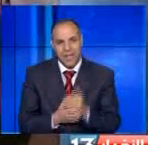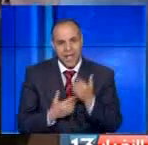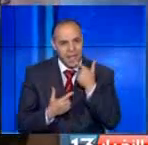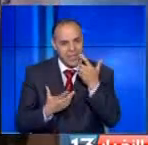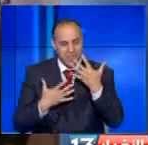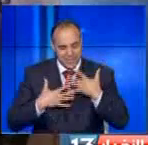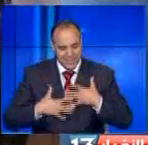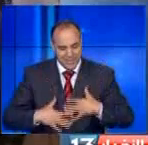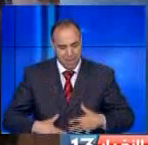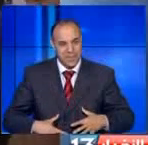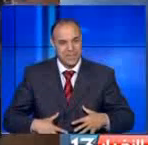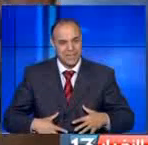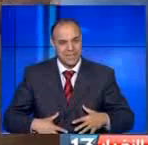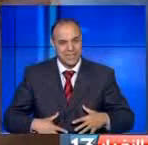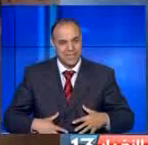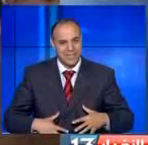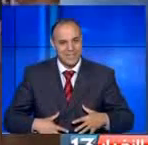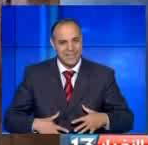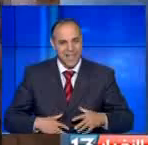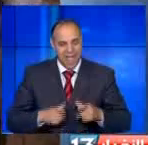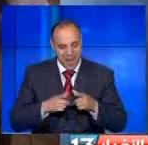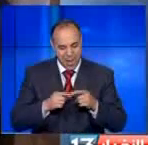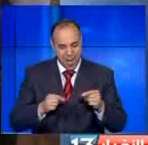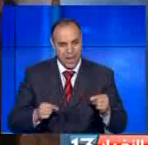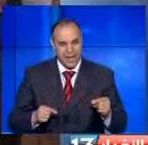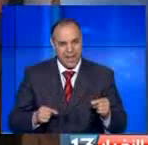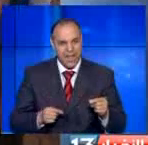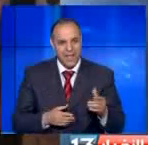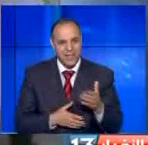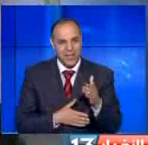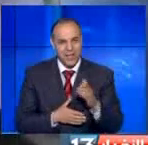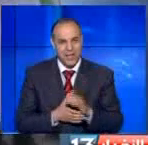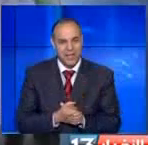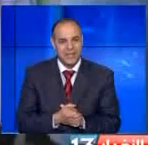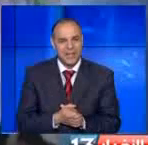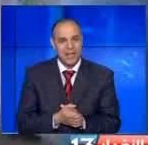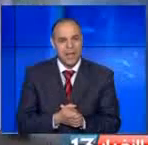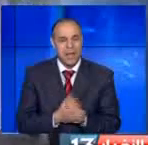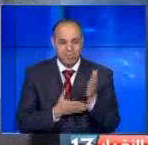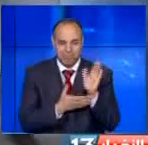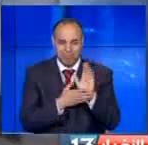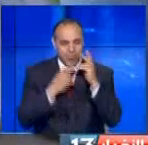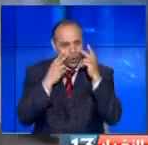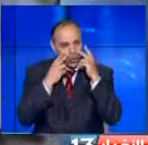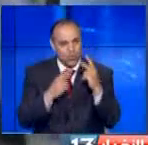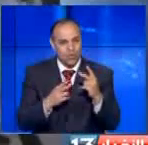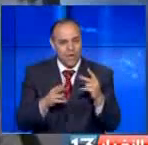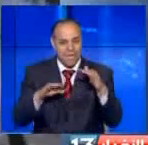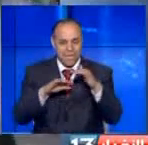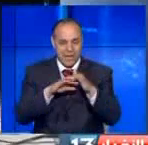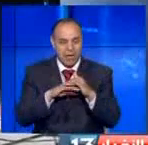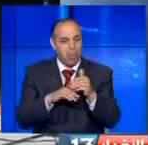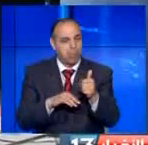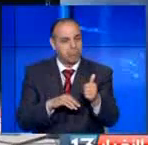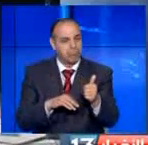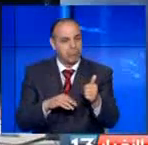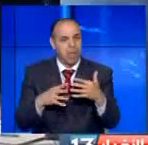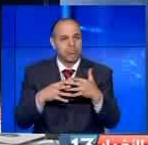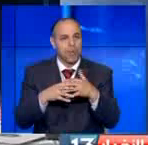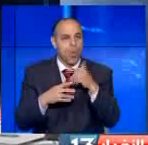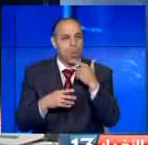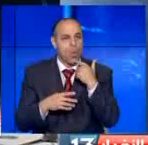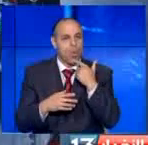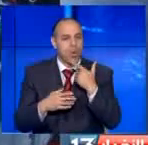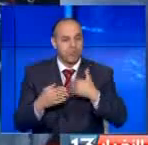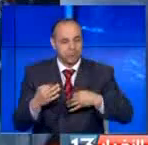سنركز لكس يابانية ووطنية. بين عروض فرجوية وسهرة ليلية تمزجت فيها